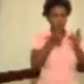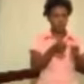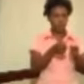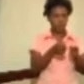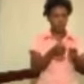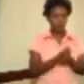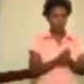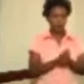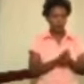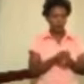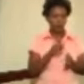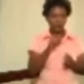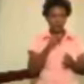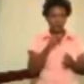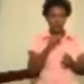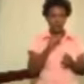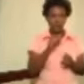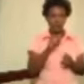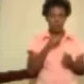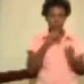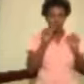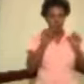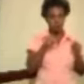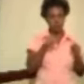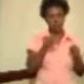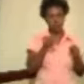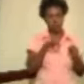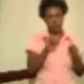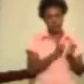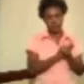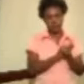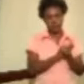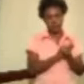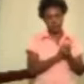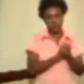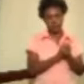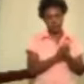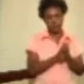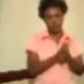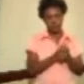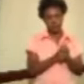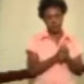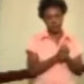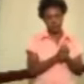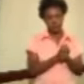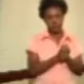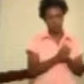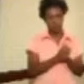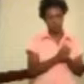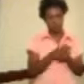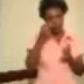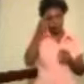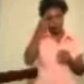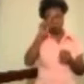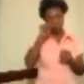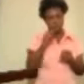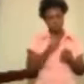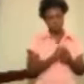aucun commentaire. Vous pensez bien qu'on n'est pas capable de rivaliser avec moi. Sous question de constitution, pas capable. En ce qui concerne